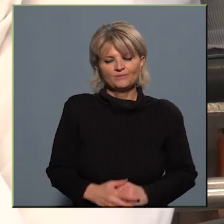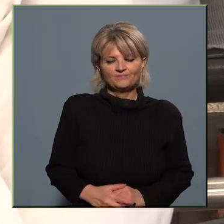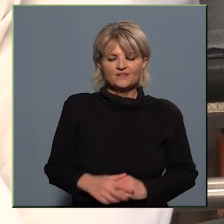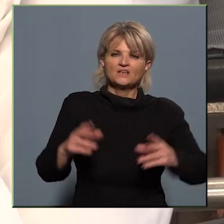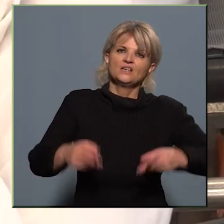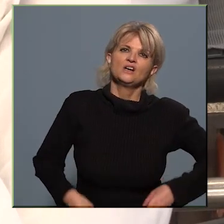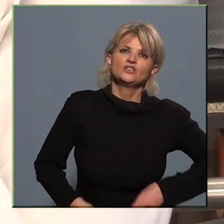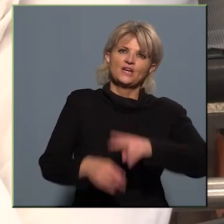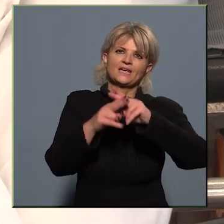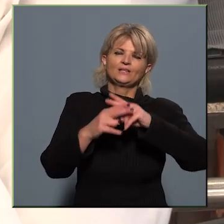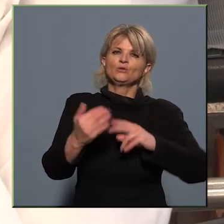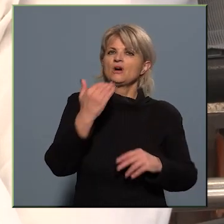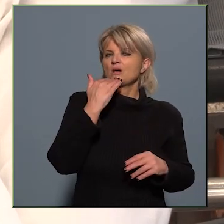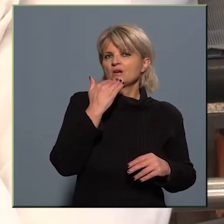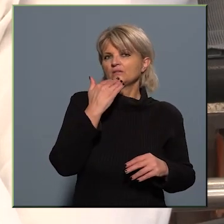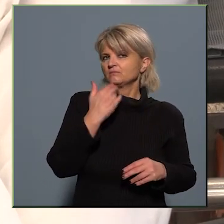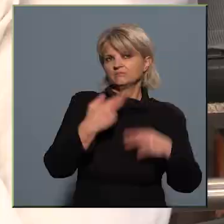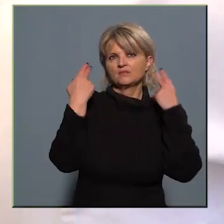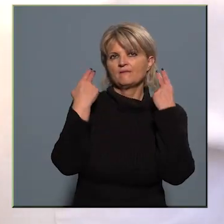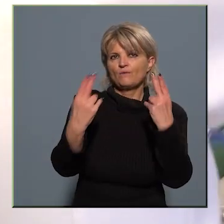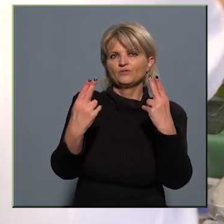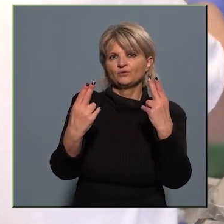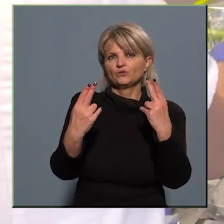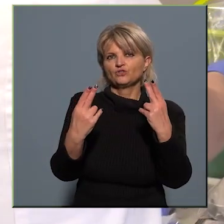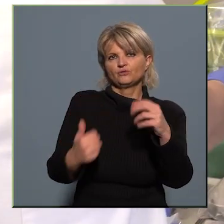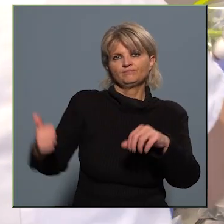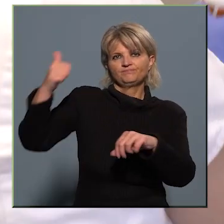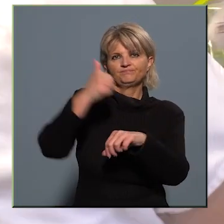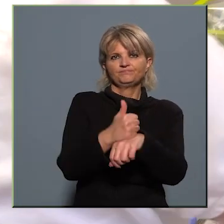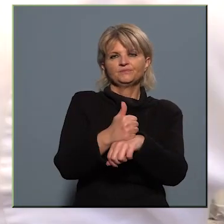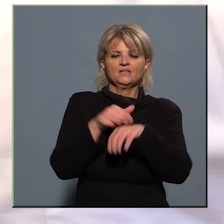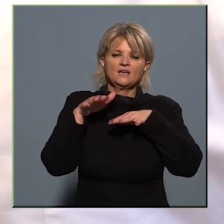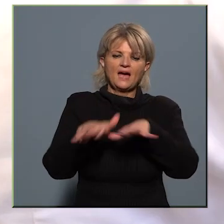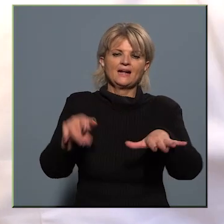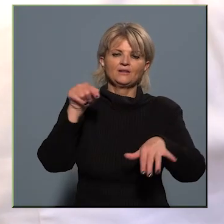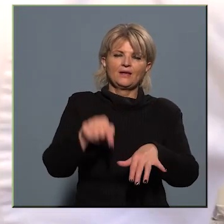segítő szándék talán a legfontosabb és a legdominánsabb.